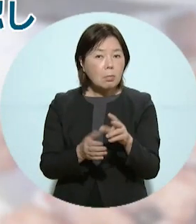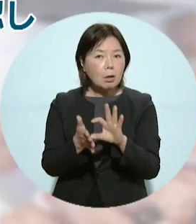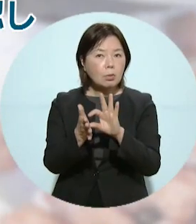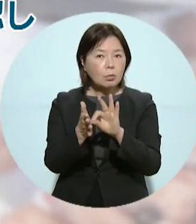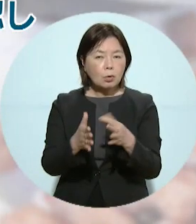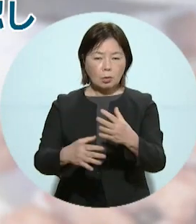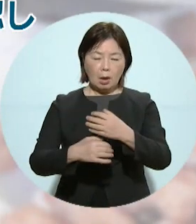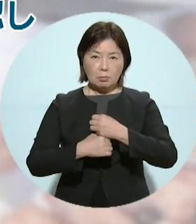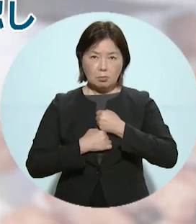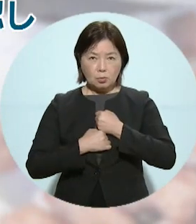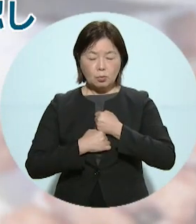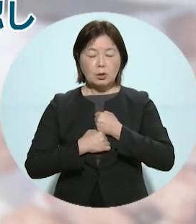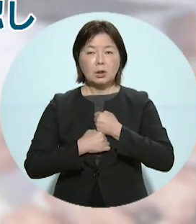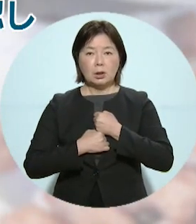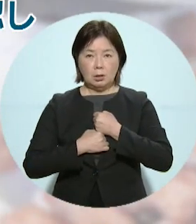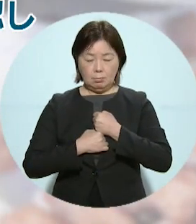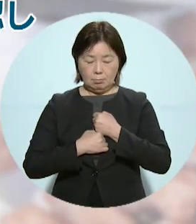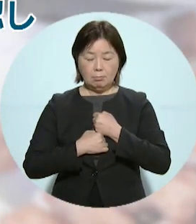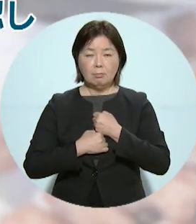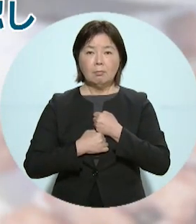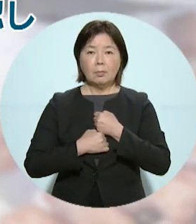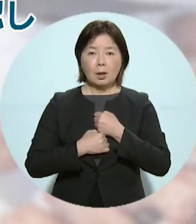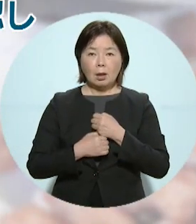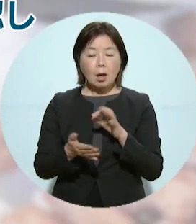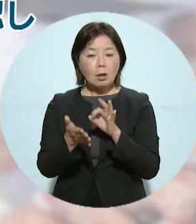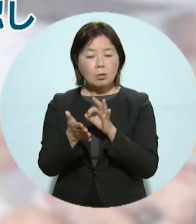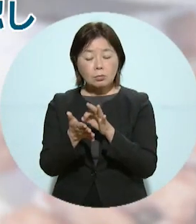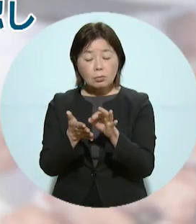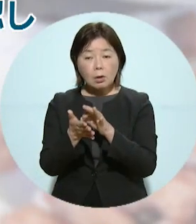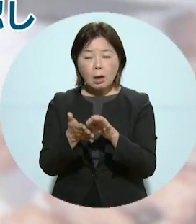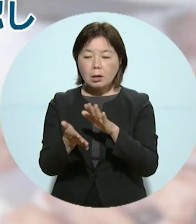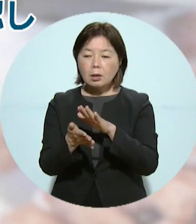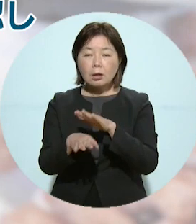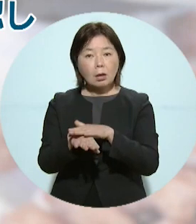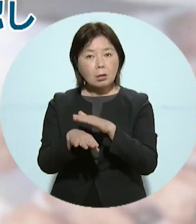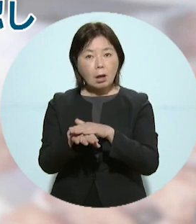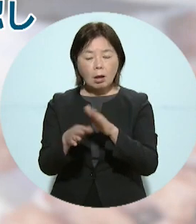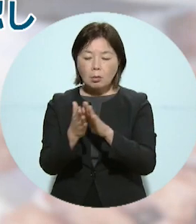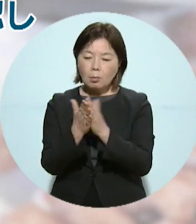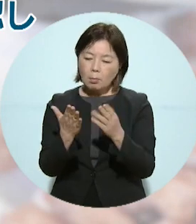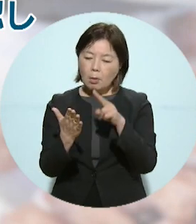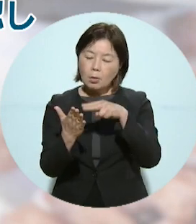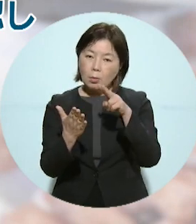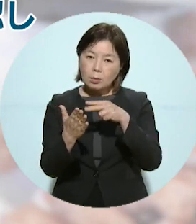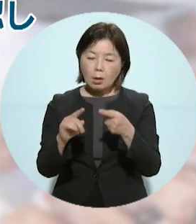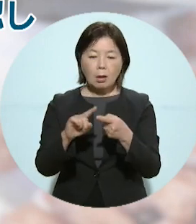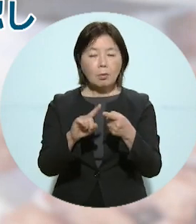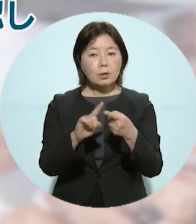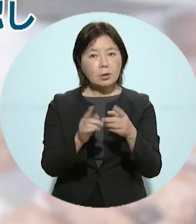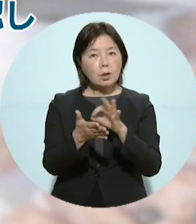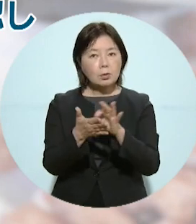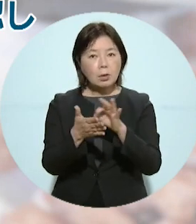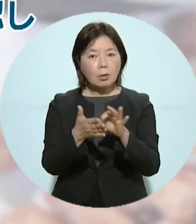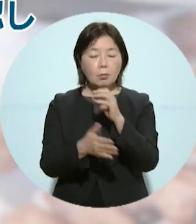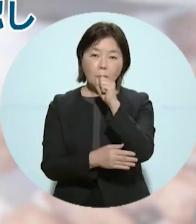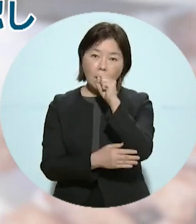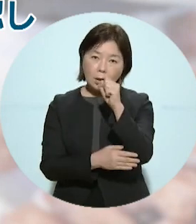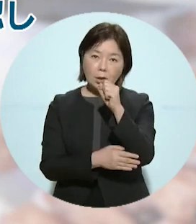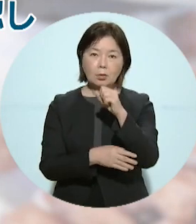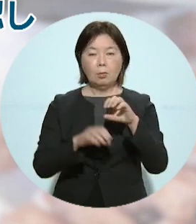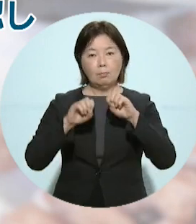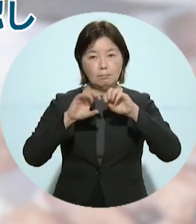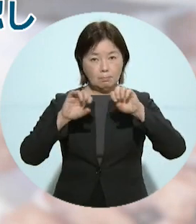注意する、そして取扱説明書に従った使用をするよう呼びかけています。